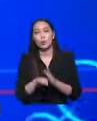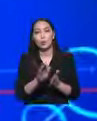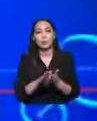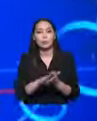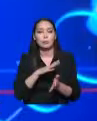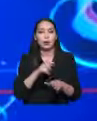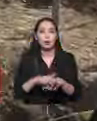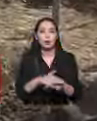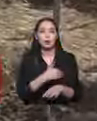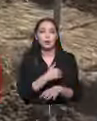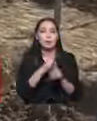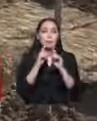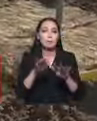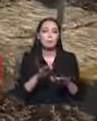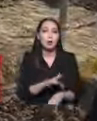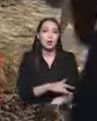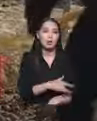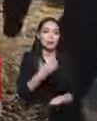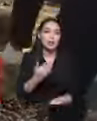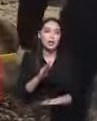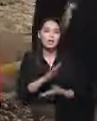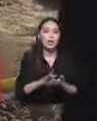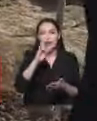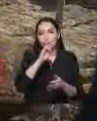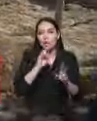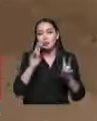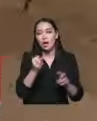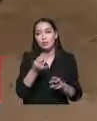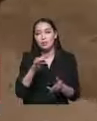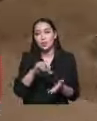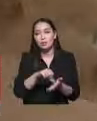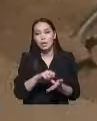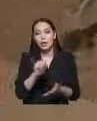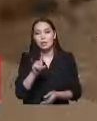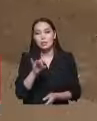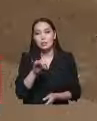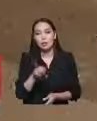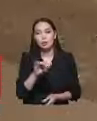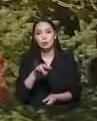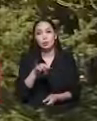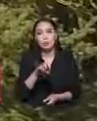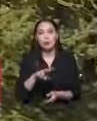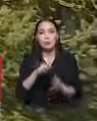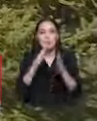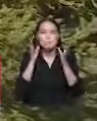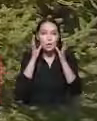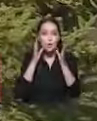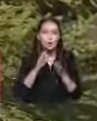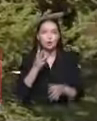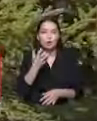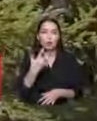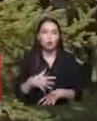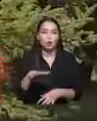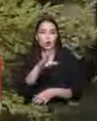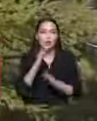қалаулылары мен палата аппаратының қызметкерлері «Таза Қазақстан» акциясына қатысып, Әзірет Сұлтан мешітінің аумағын тазалады. Олар 350 түп шырша, қараға,